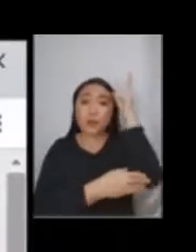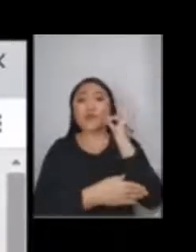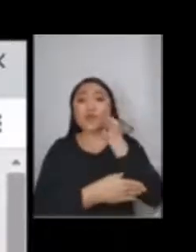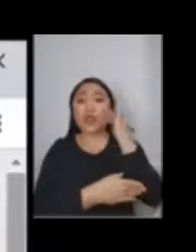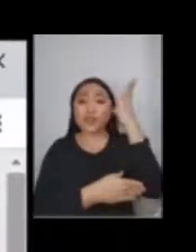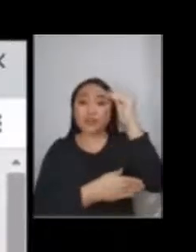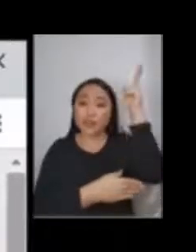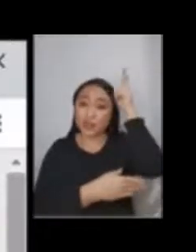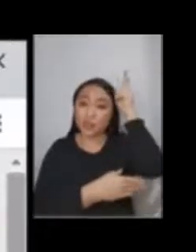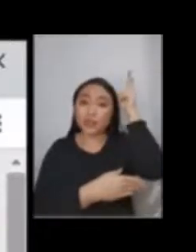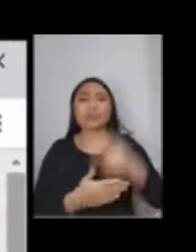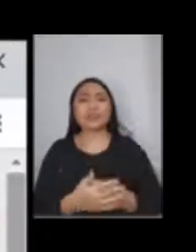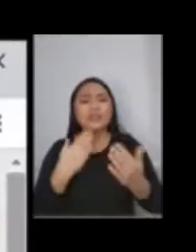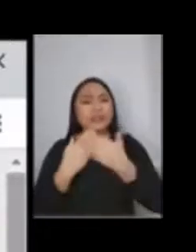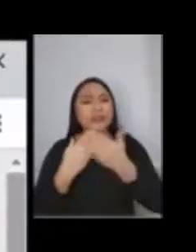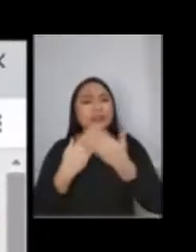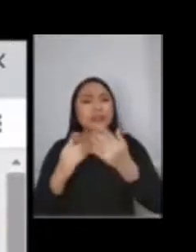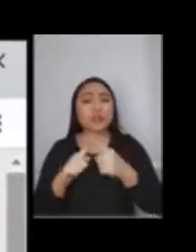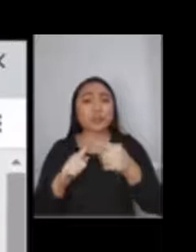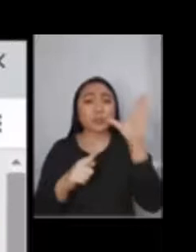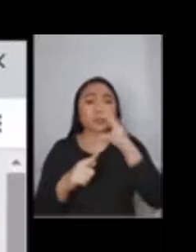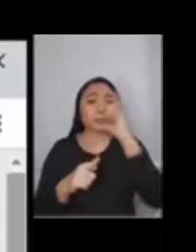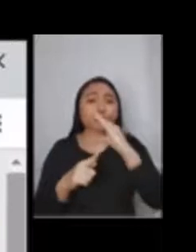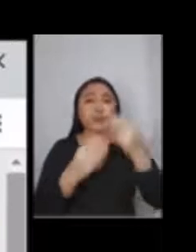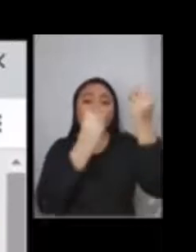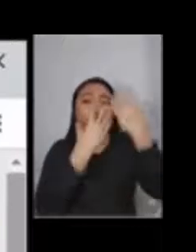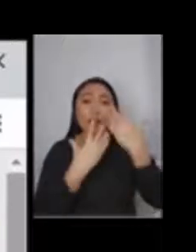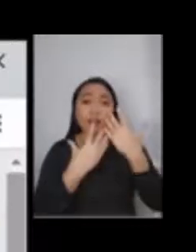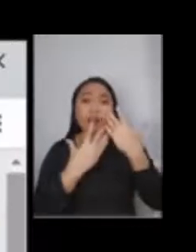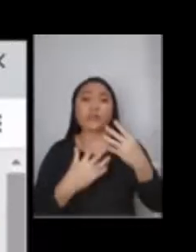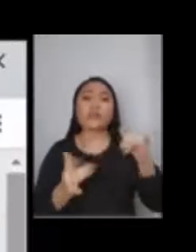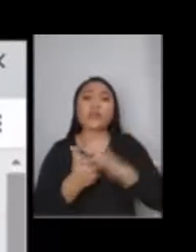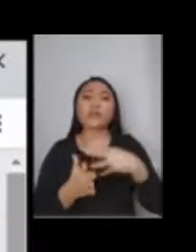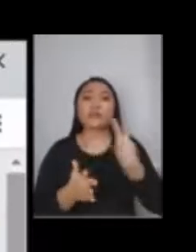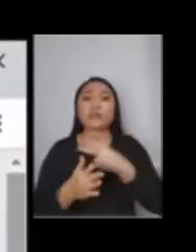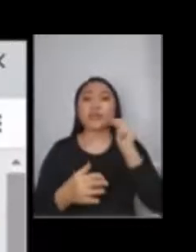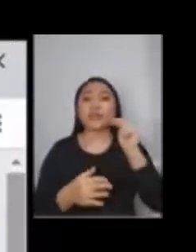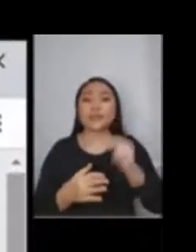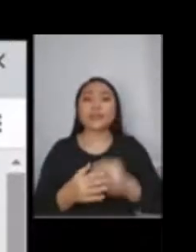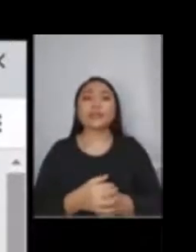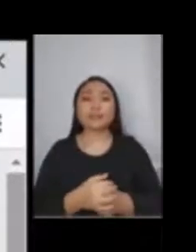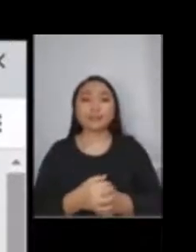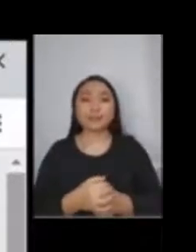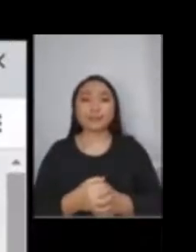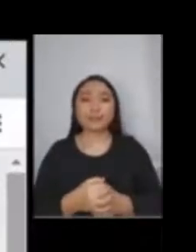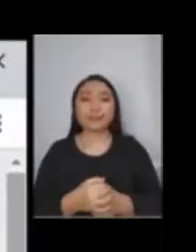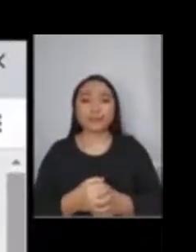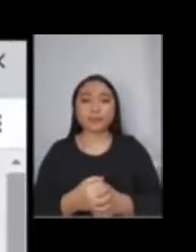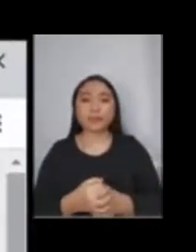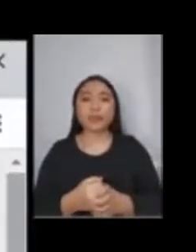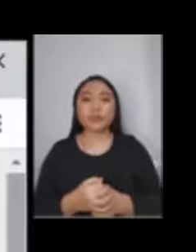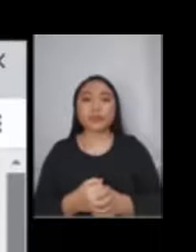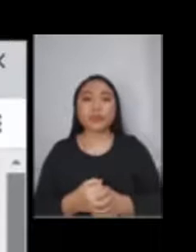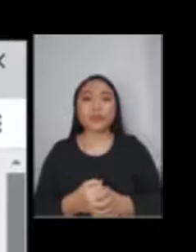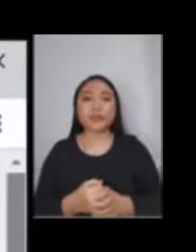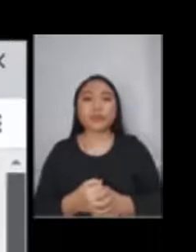nating i-edit yung profile during our login or sign up registration. Punta lang po tayo dito sa personal profile.